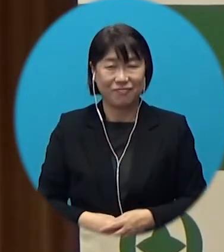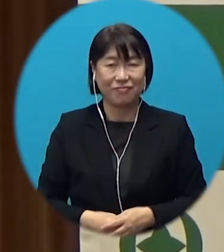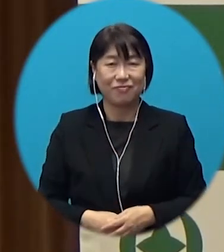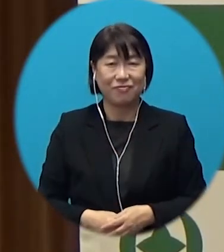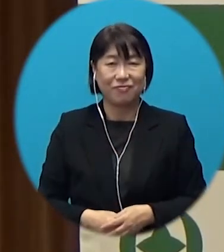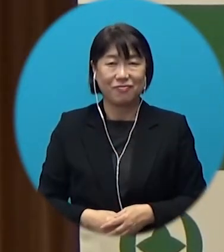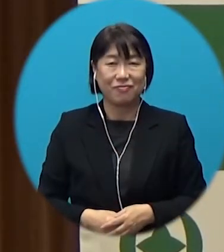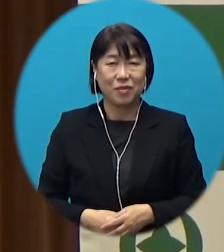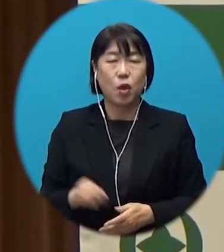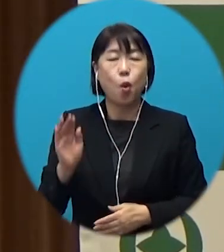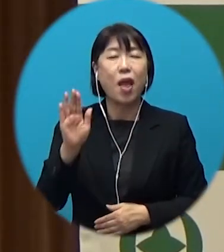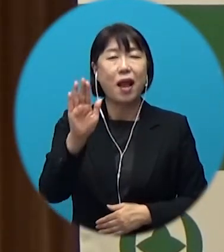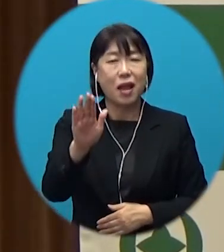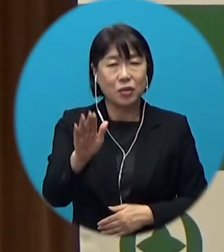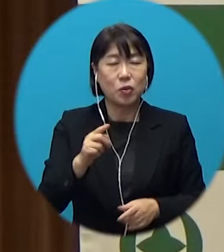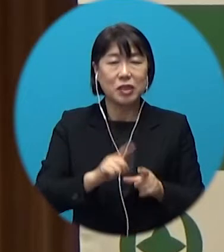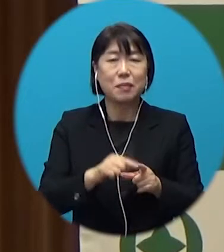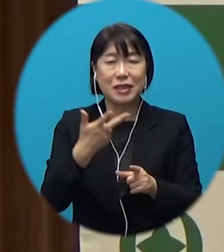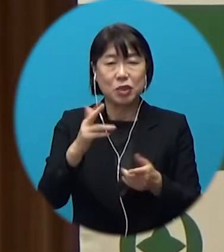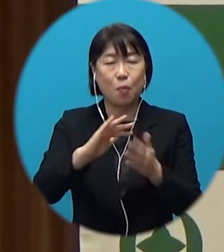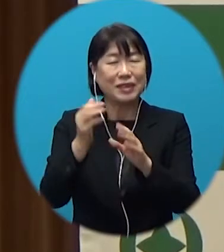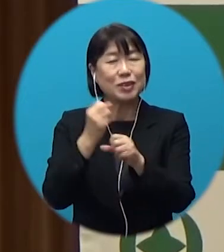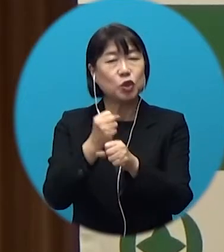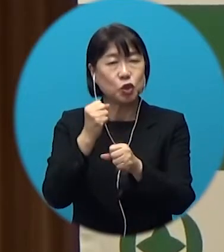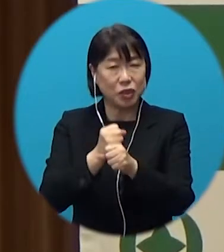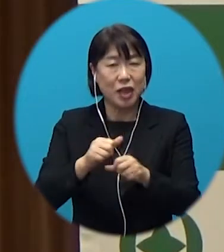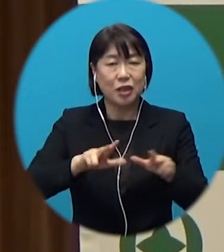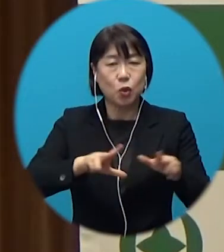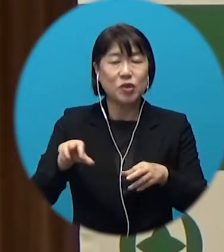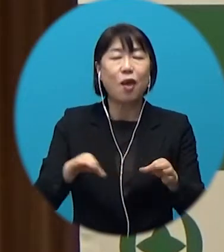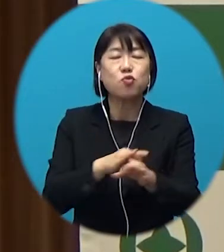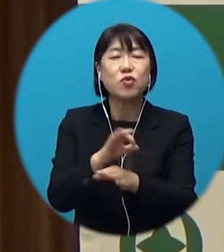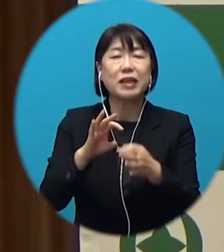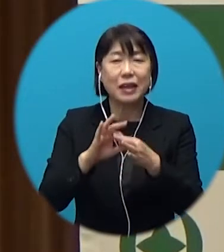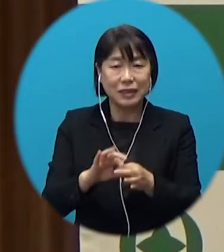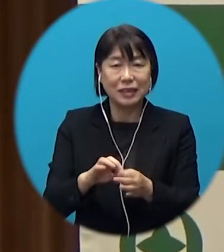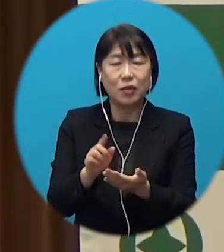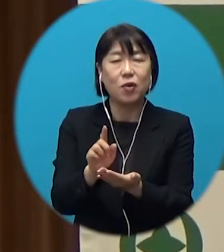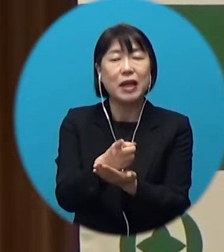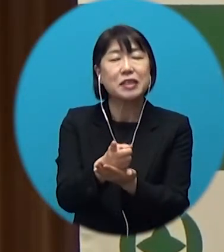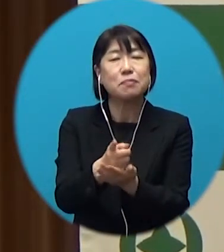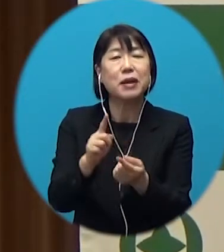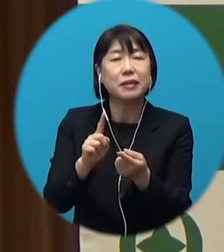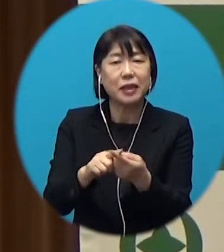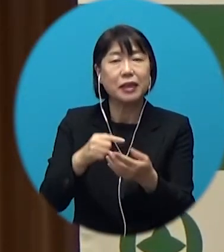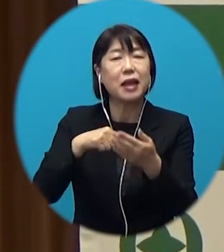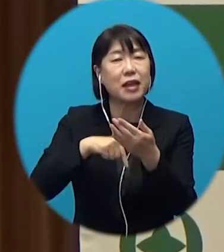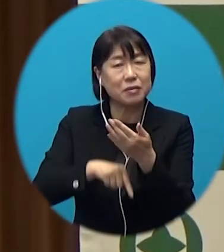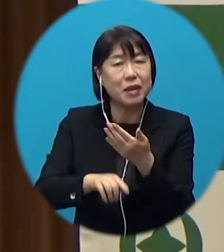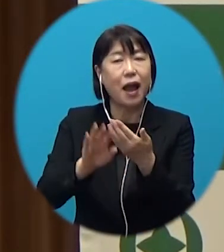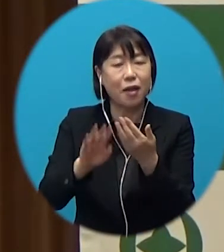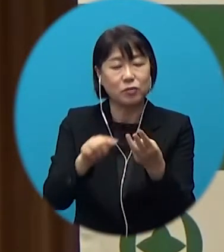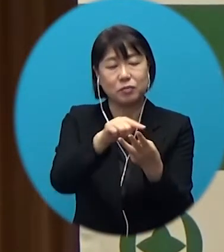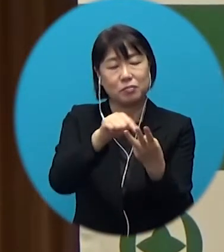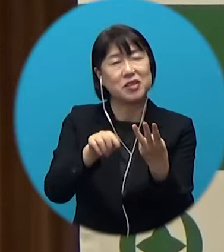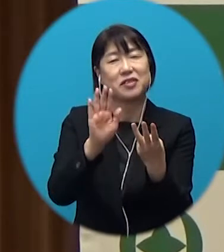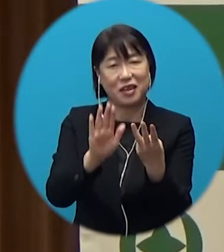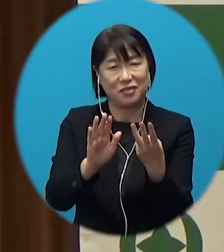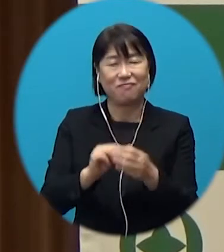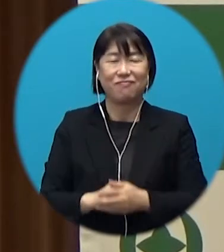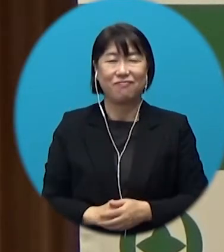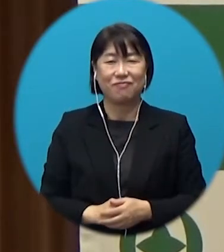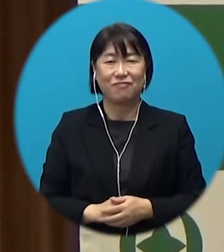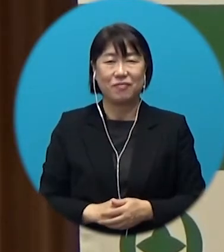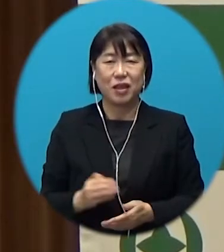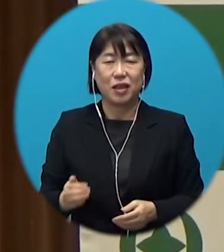これからの市役所の実績や、行政運営に関する審判的な意味を持ったものになっております。次の